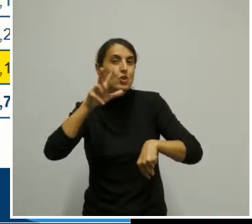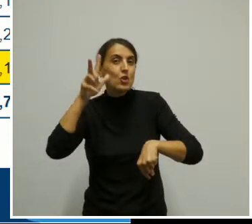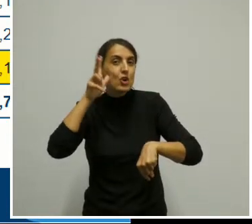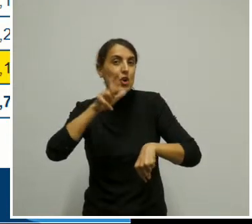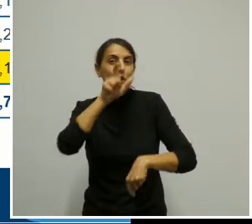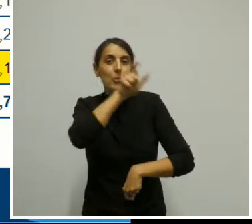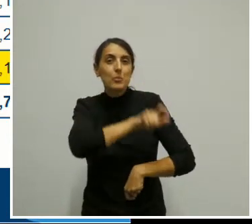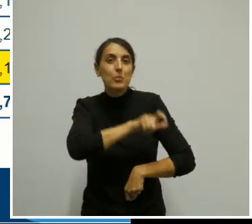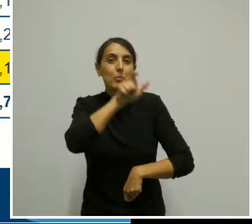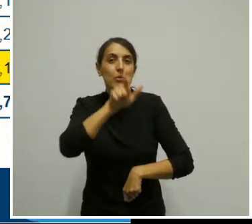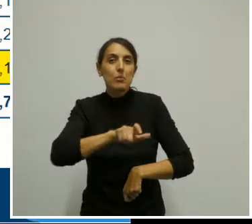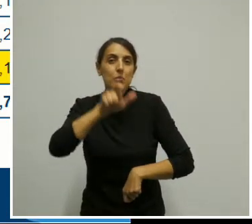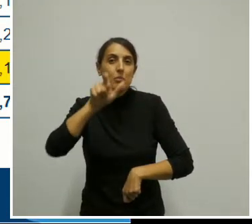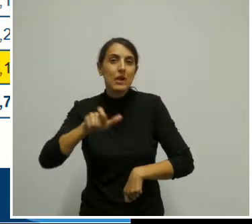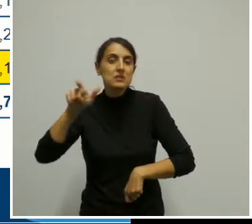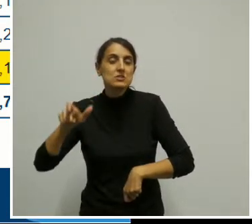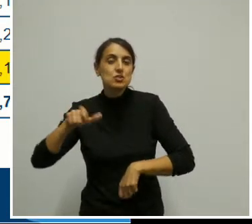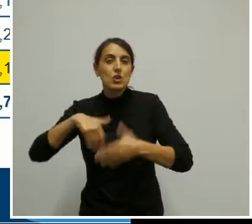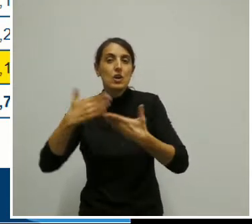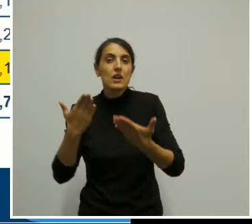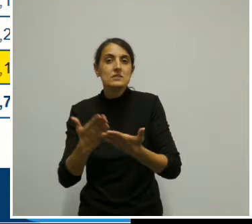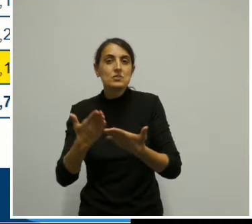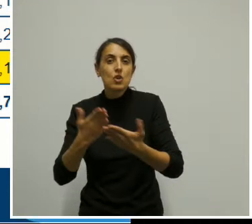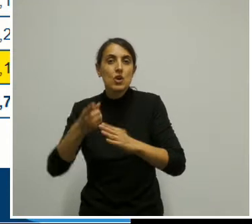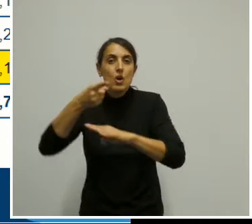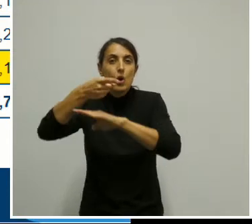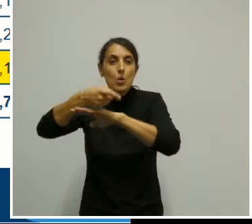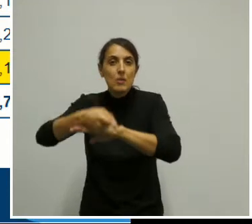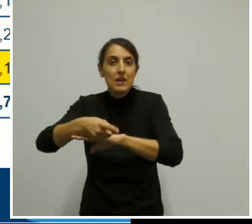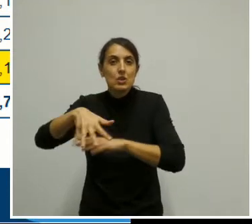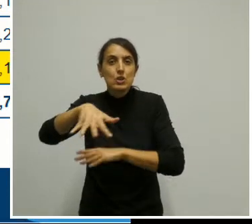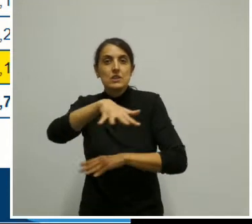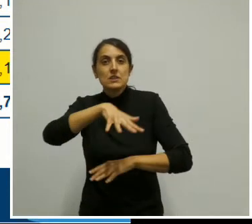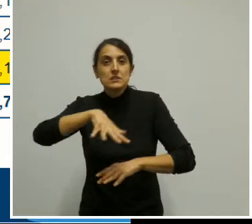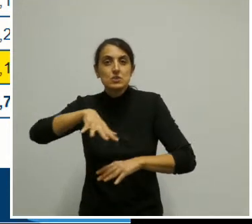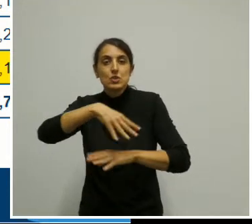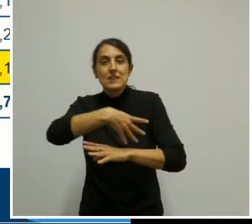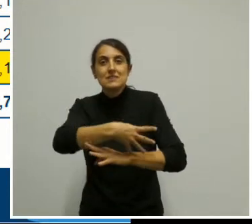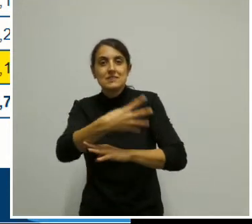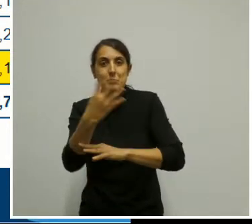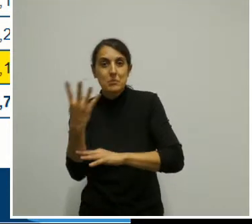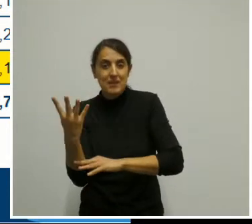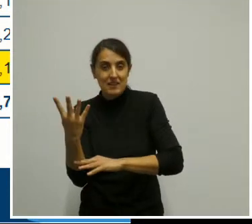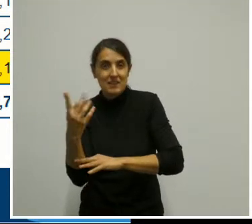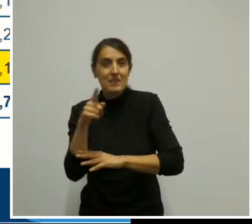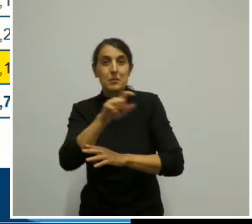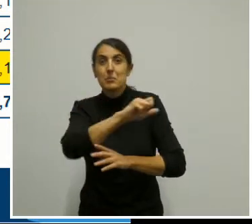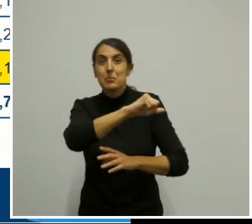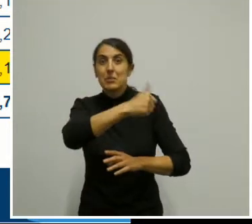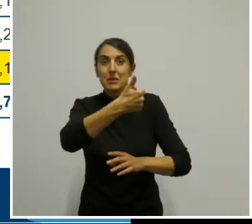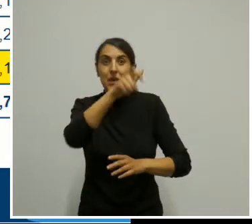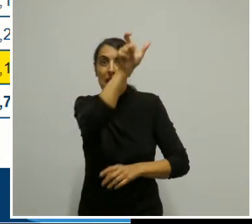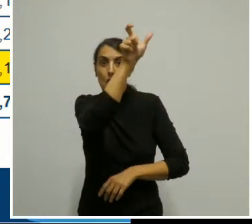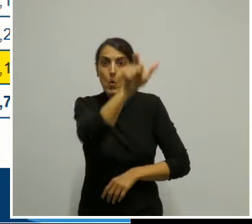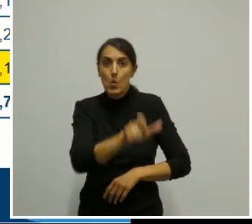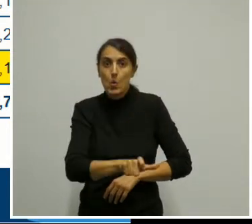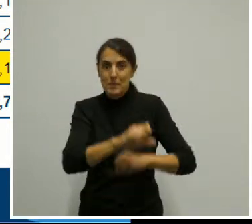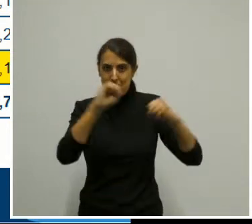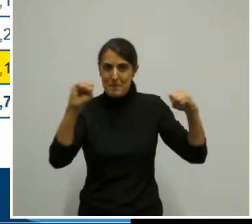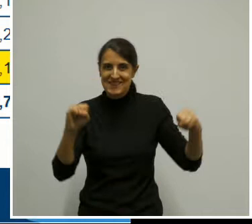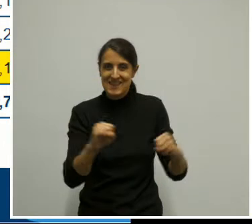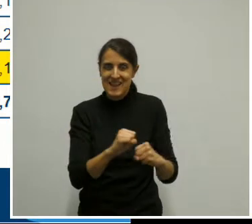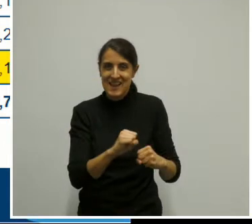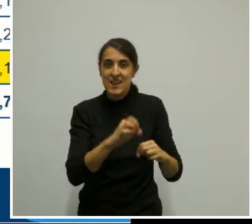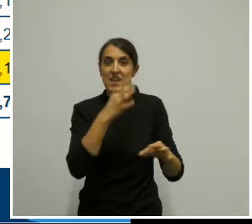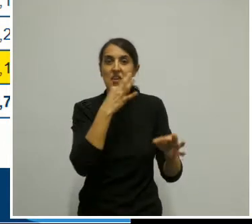població d'obligatoris de Sant Martí. Veieu, la primera columna gran és